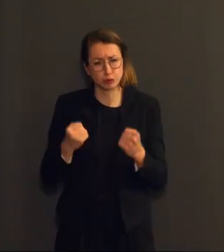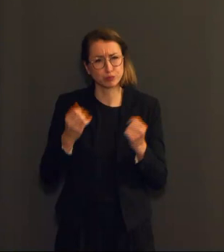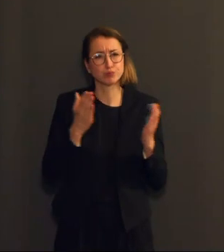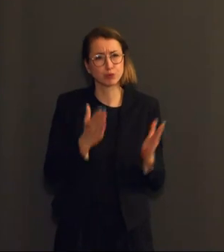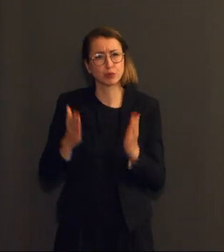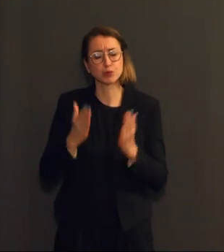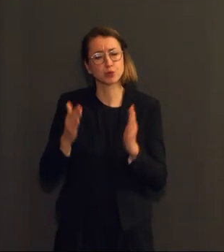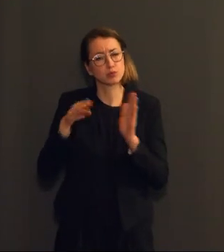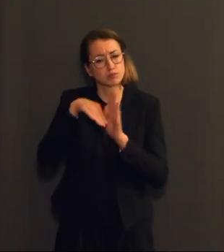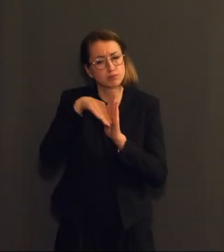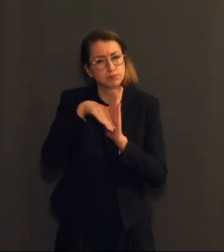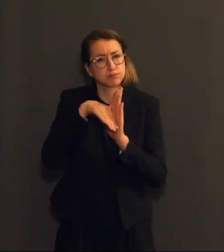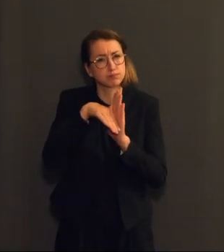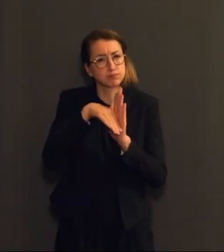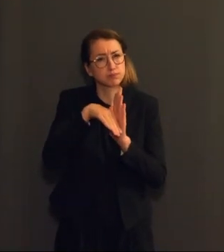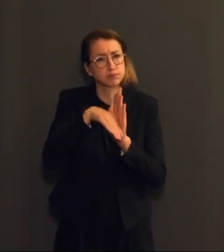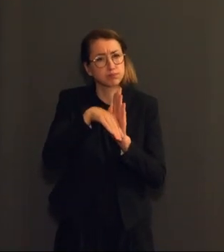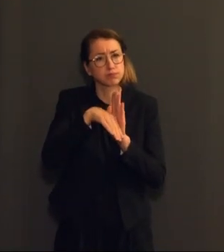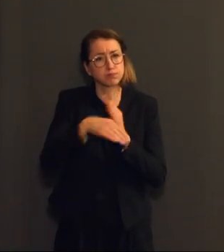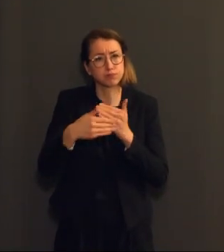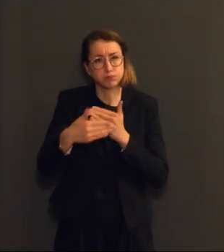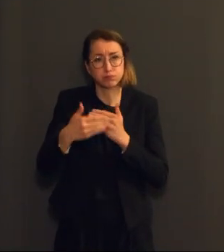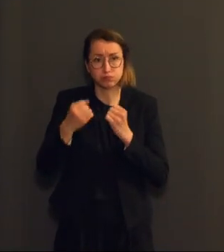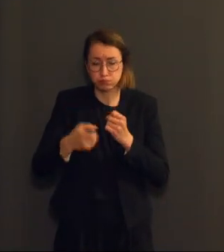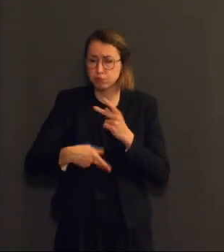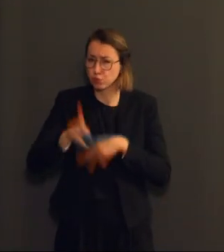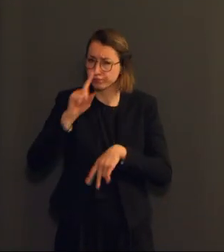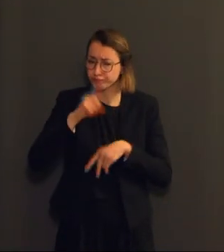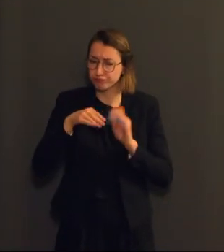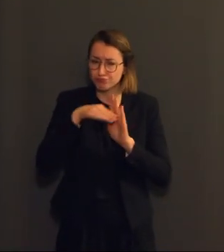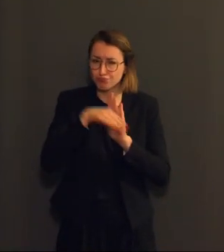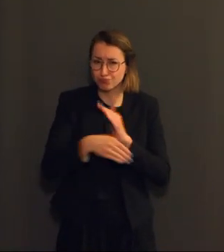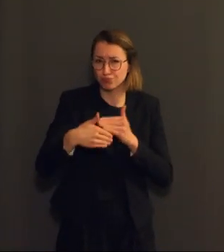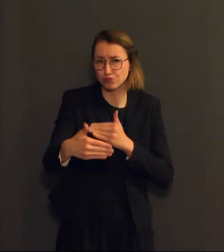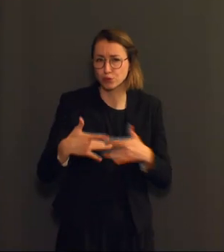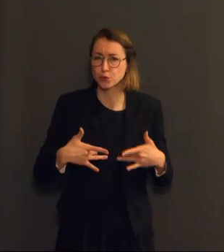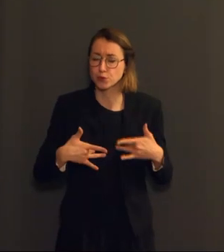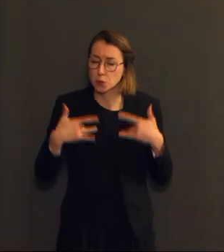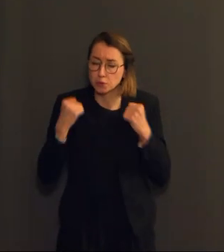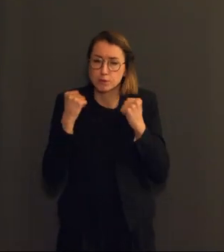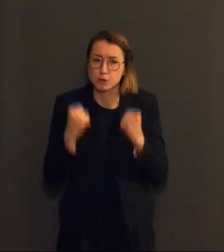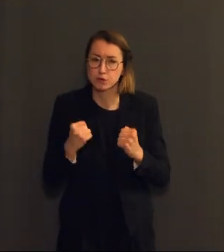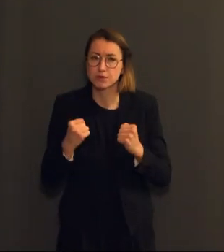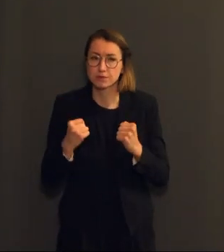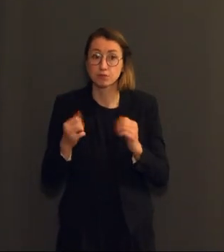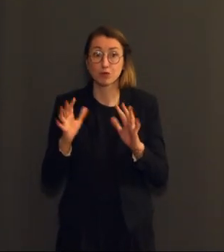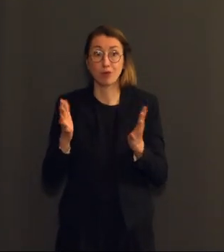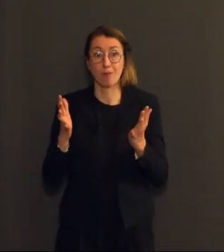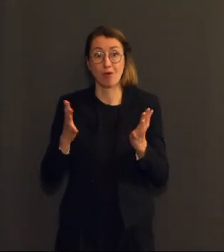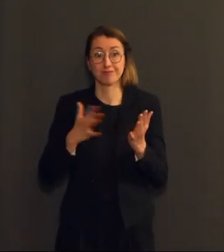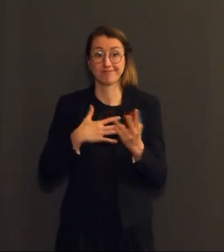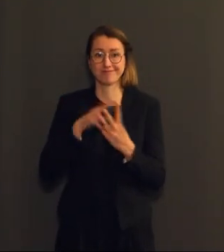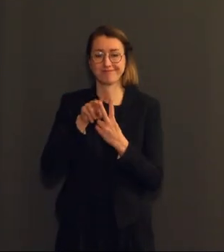à accentuer la diminution que nous constatons actuellement, et ceci grâce au mélange de deux choses, celui de